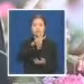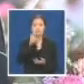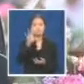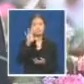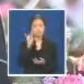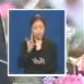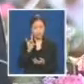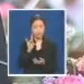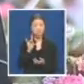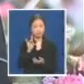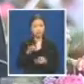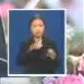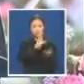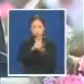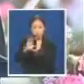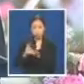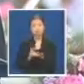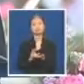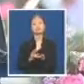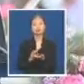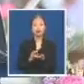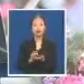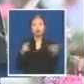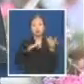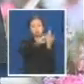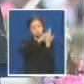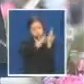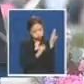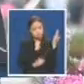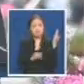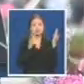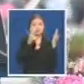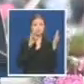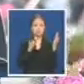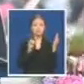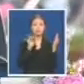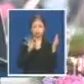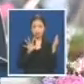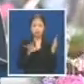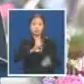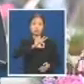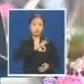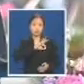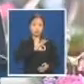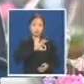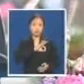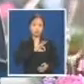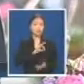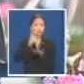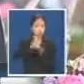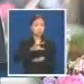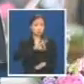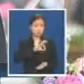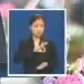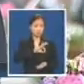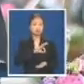2,048 กองทุนครอบคลุม75จังหวัดจำนวนสมาชิกกองทุนที่ได้รับการสมทบงบประมาณ